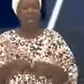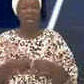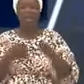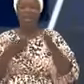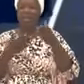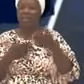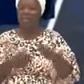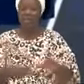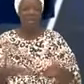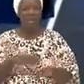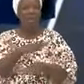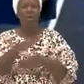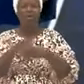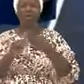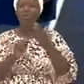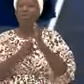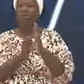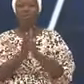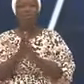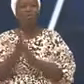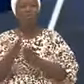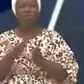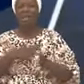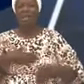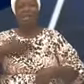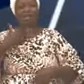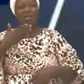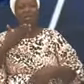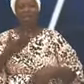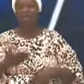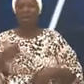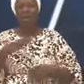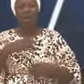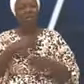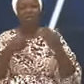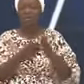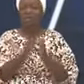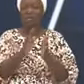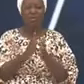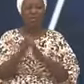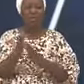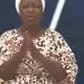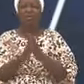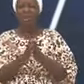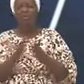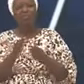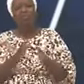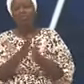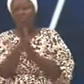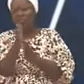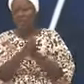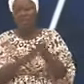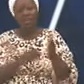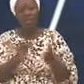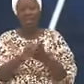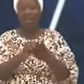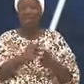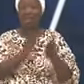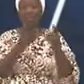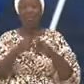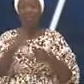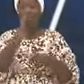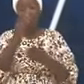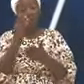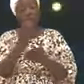tous les désirs toutes les aspirations je veux être quelque chose quelque chose dans le monde